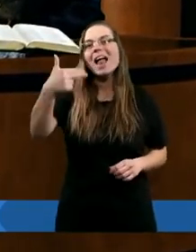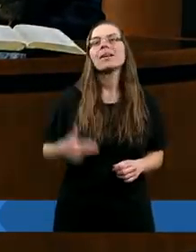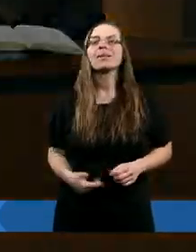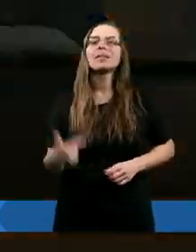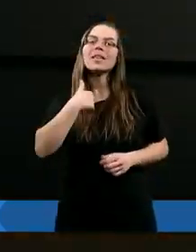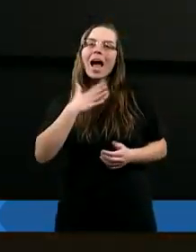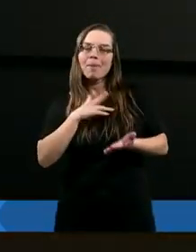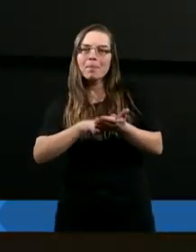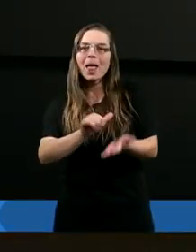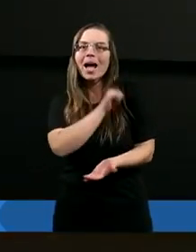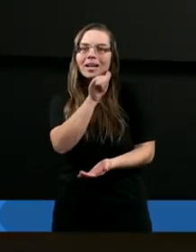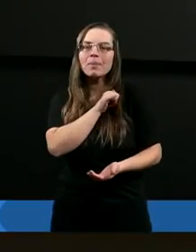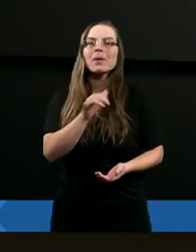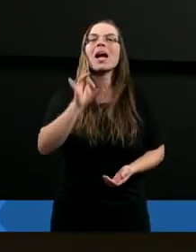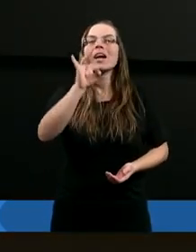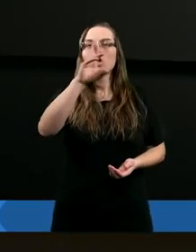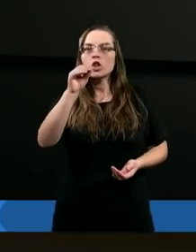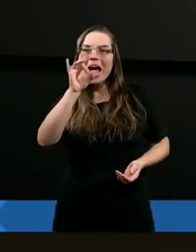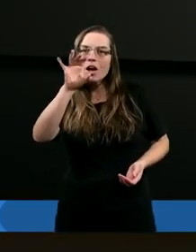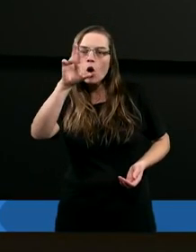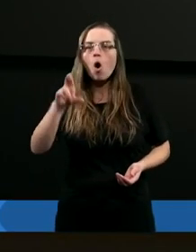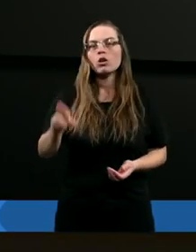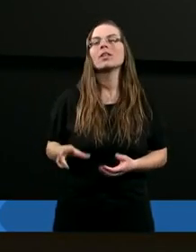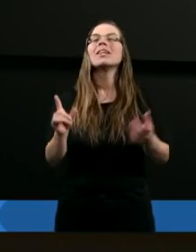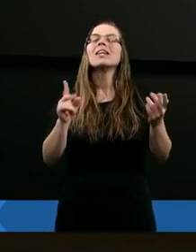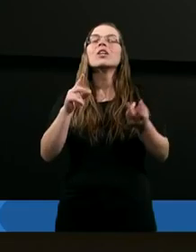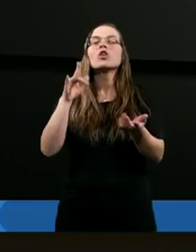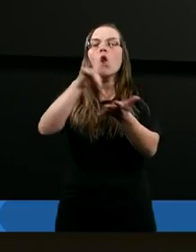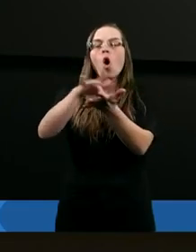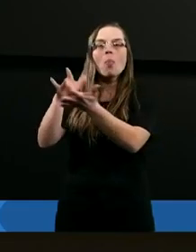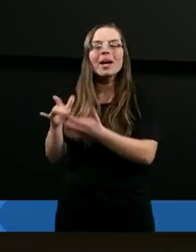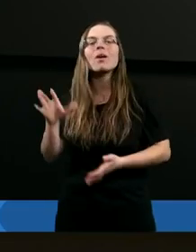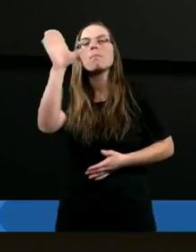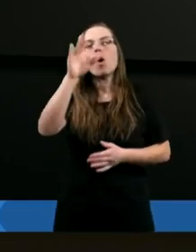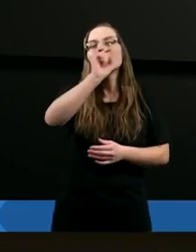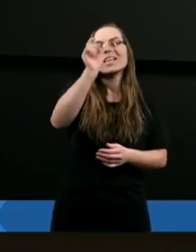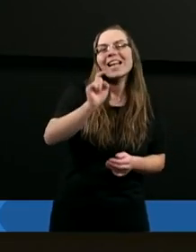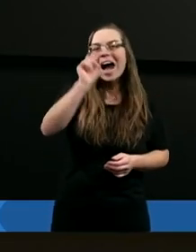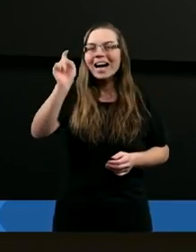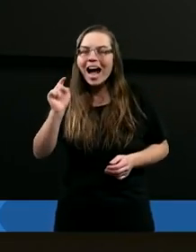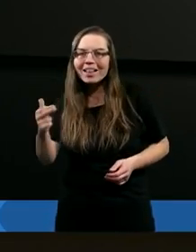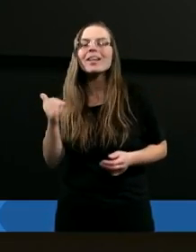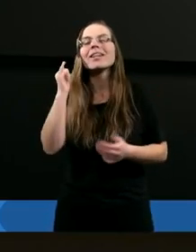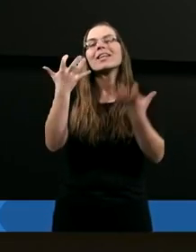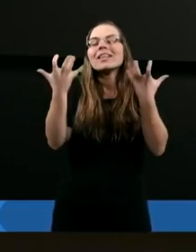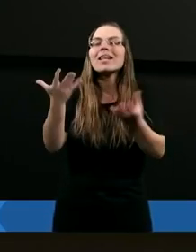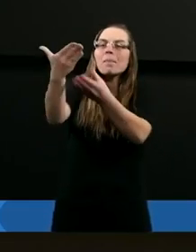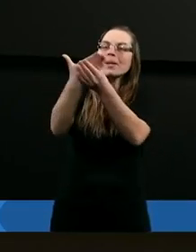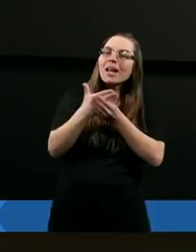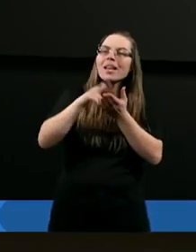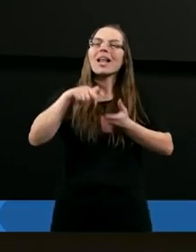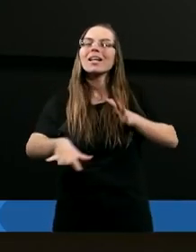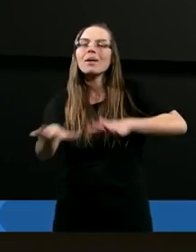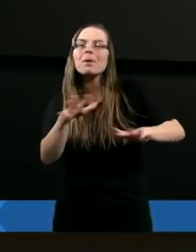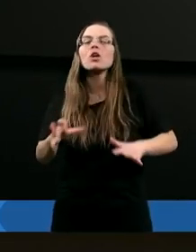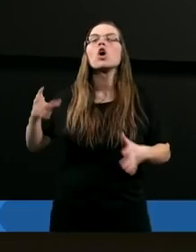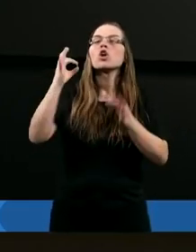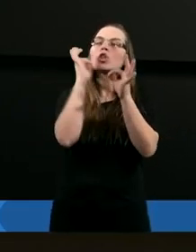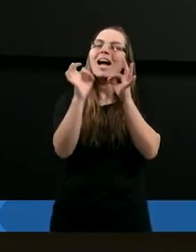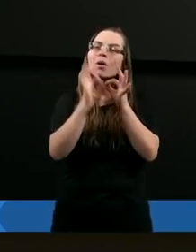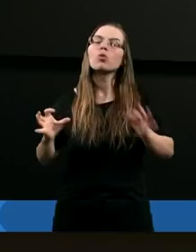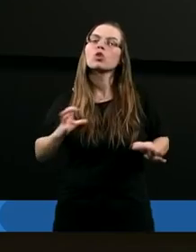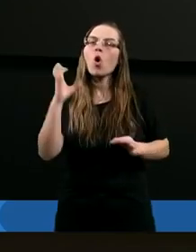a ja mam na imię Grzegorz. Dotykamy Bożych zagadnień i chcemy zaprosić na to miejsce szczególnego